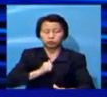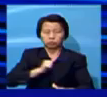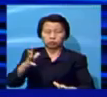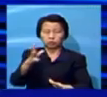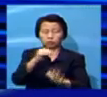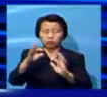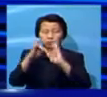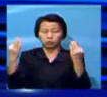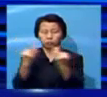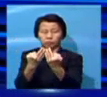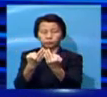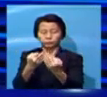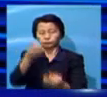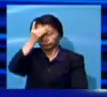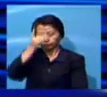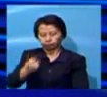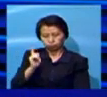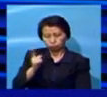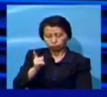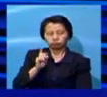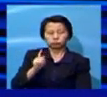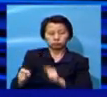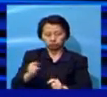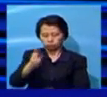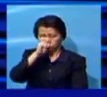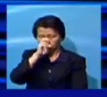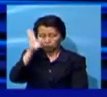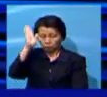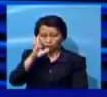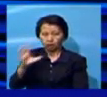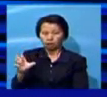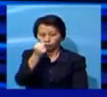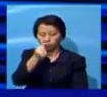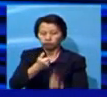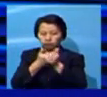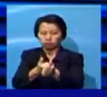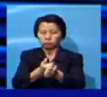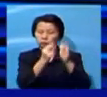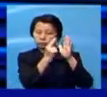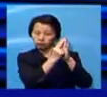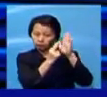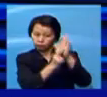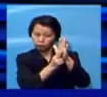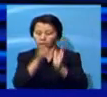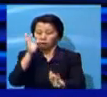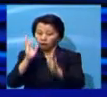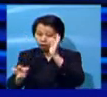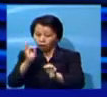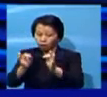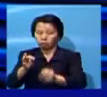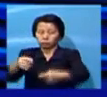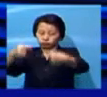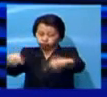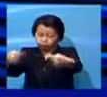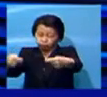keluarga Datuk hasn memberi amaran tindakan tegas akan diambil mengikut undang-undang sekiranya debat itu